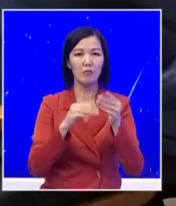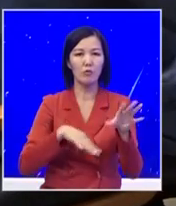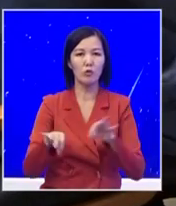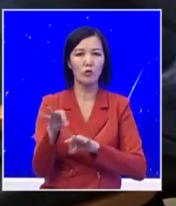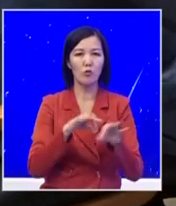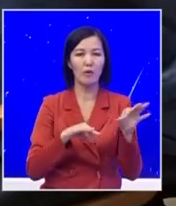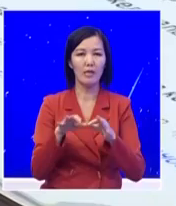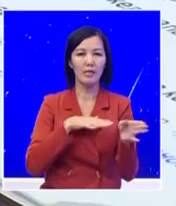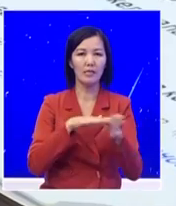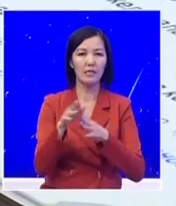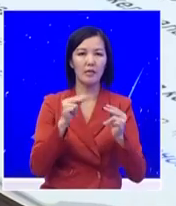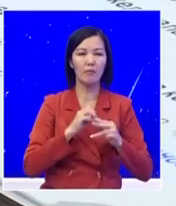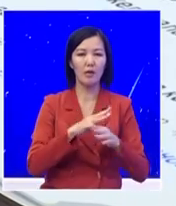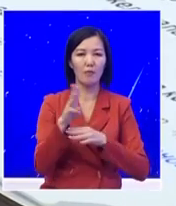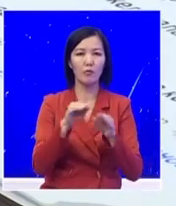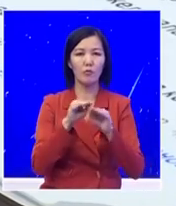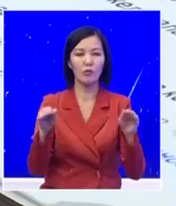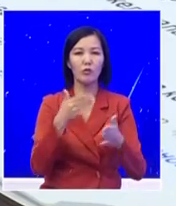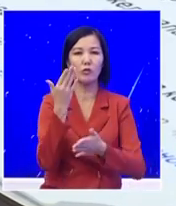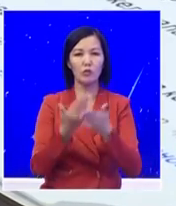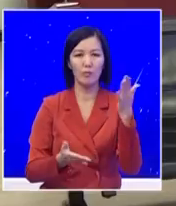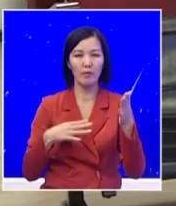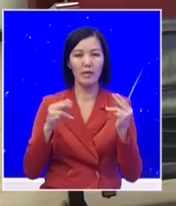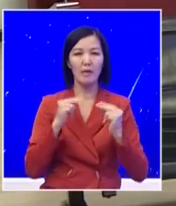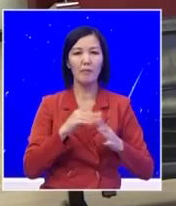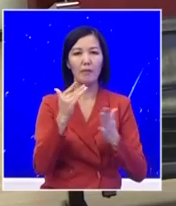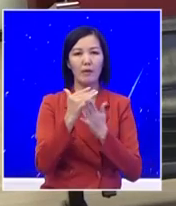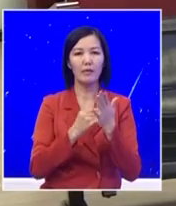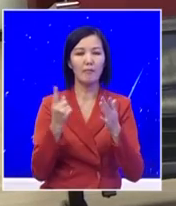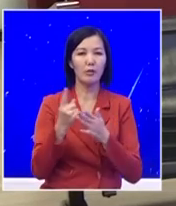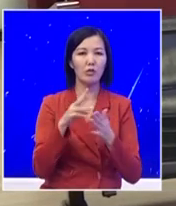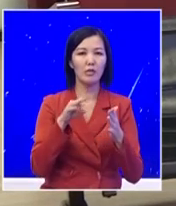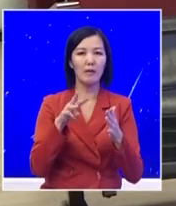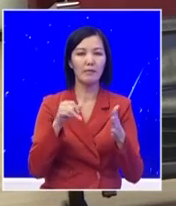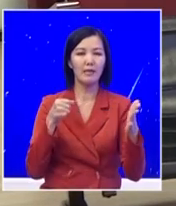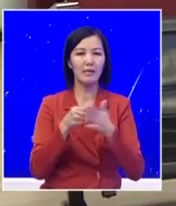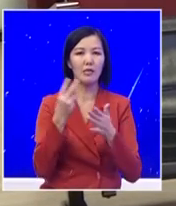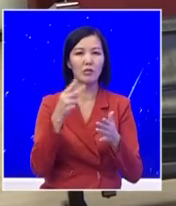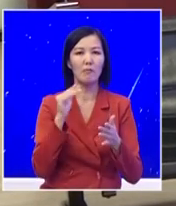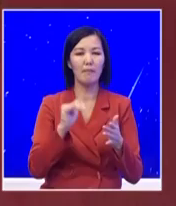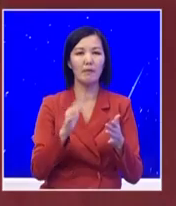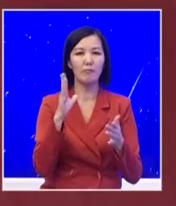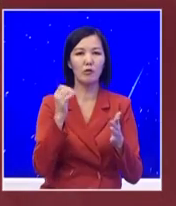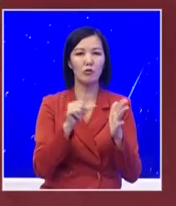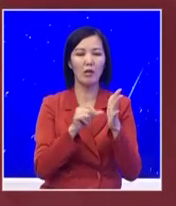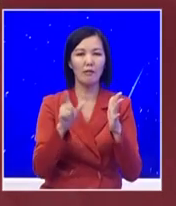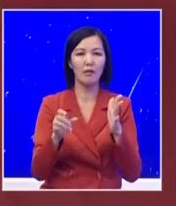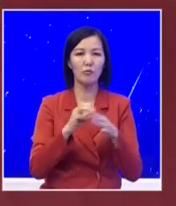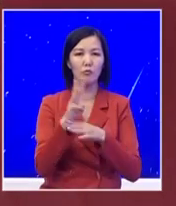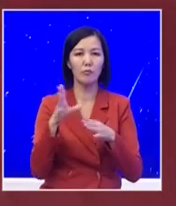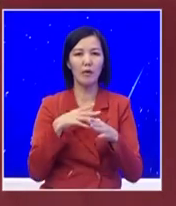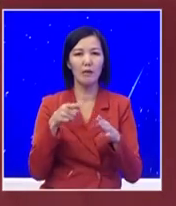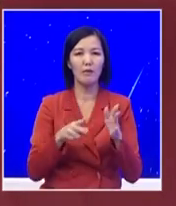іске асырылуын еңбекпен қамту көрсеткіштерін сұрап білді. Еңбек бағдарламасымен 1 тамызға 20506 адам жұмыспен қамтылды.